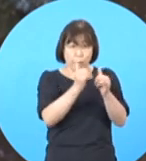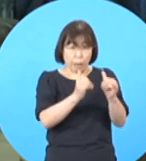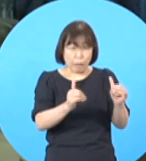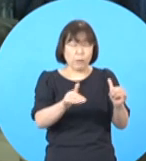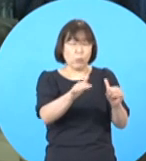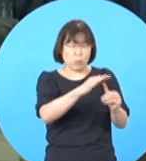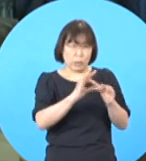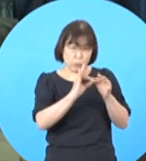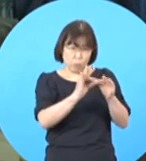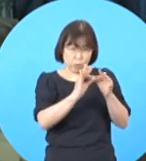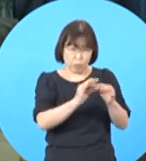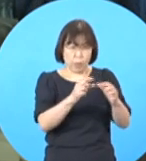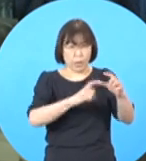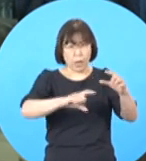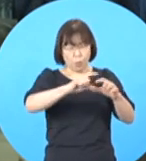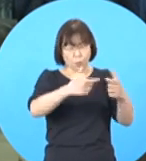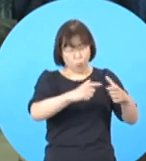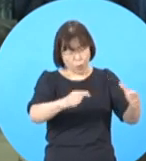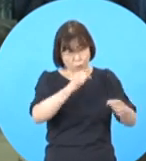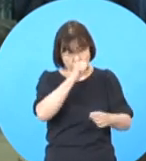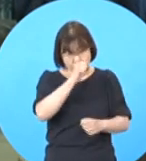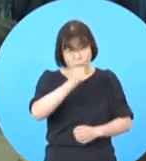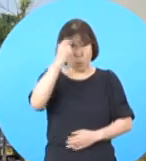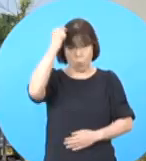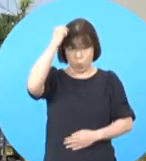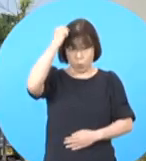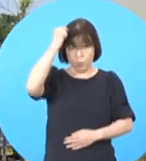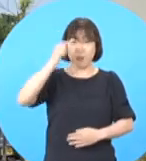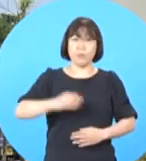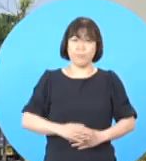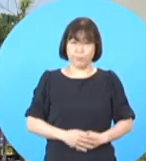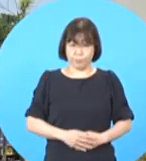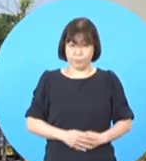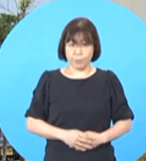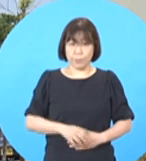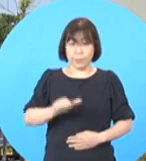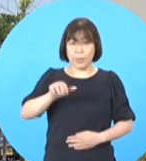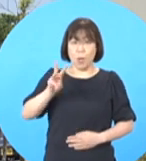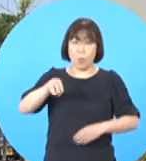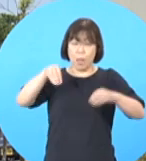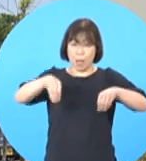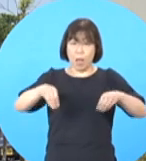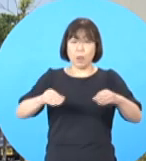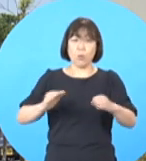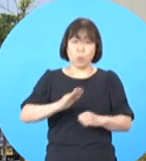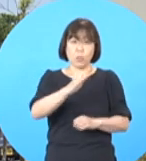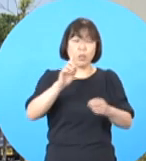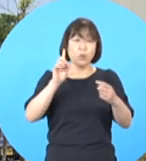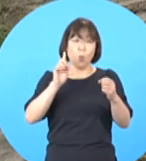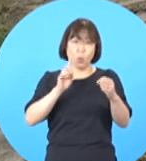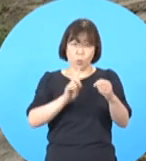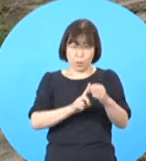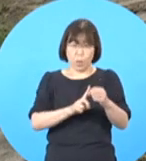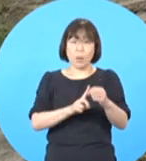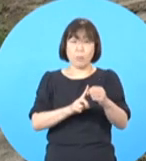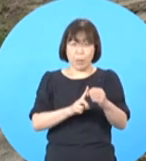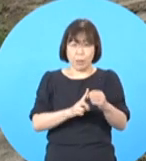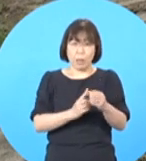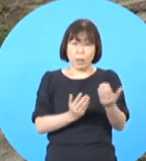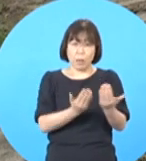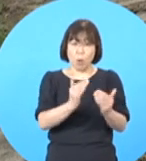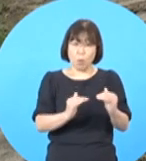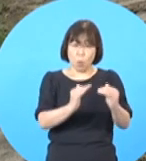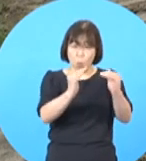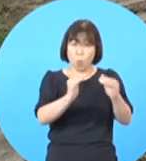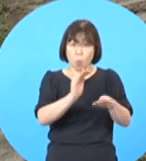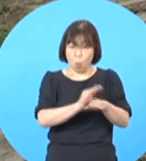入がもっと増えてくれればいいなと思ってます。 阿波藍の振興のため、横に広がって成長